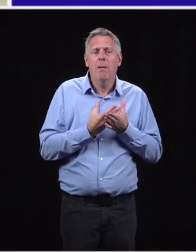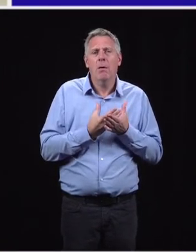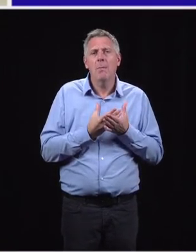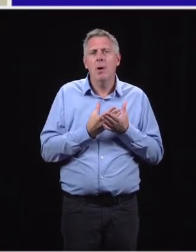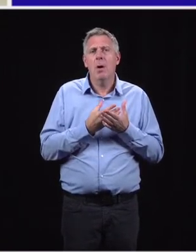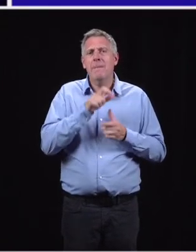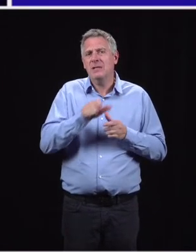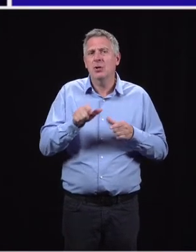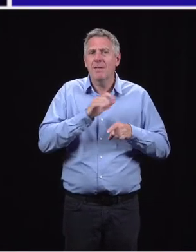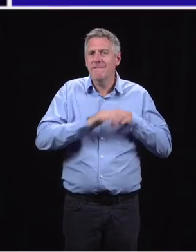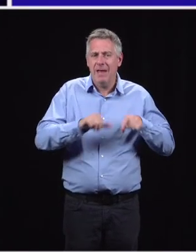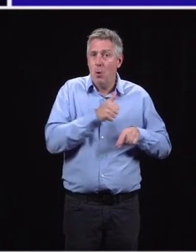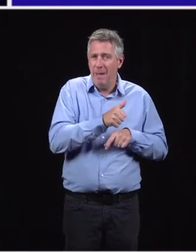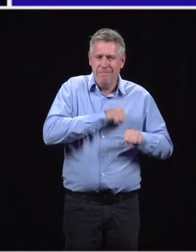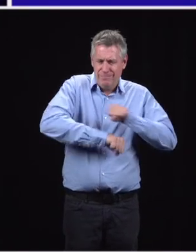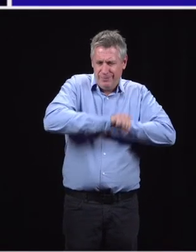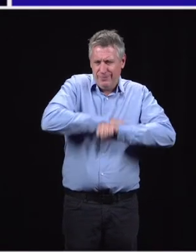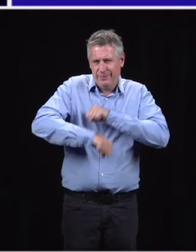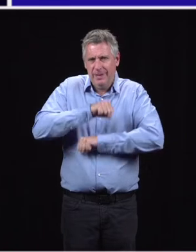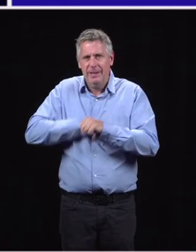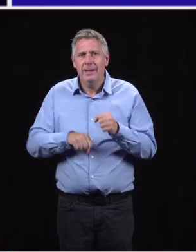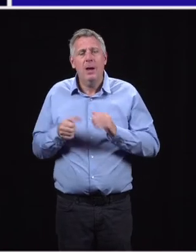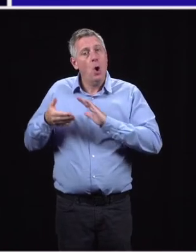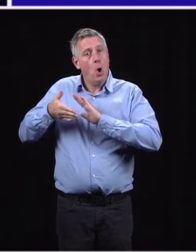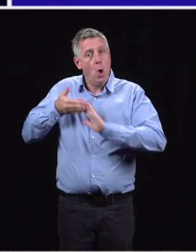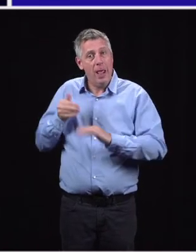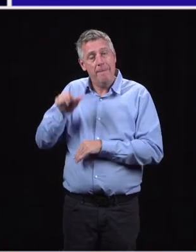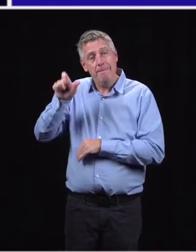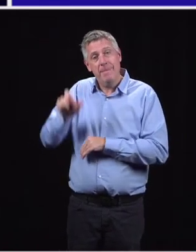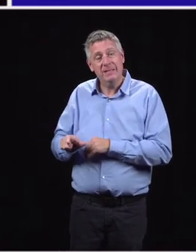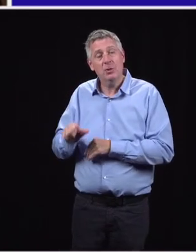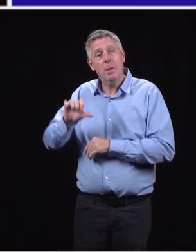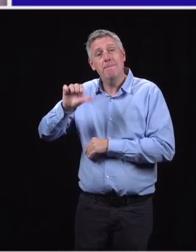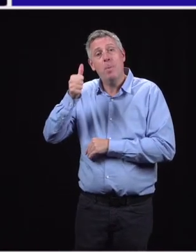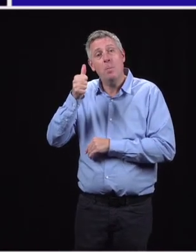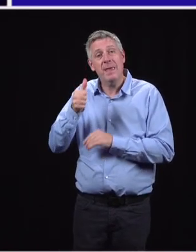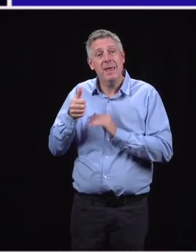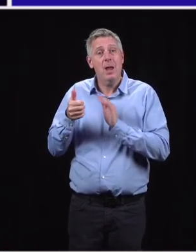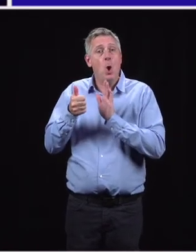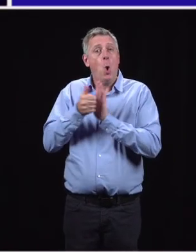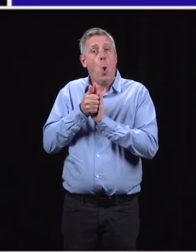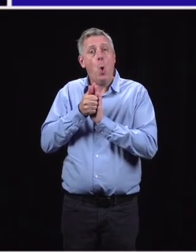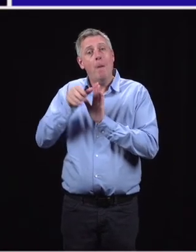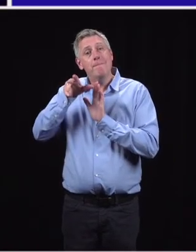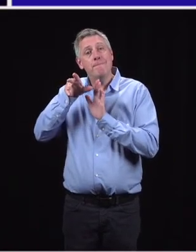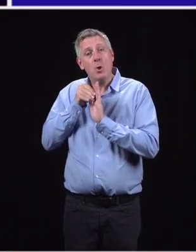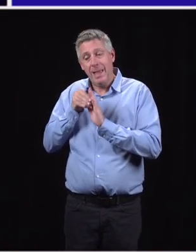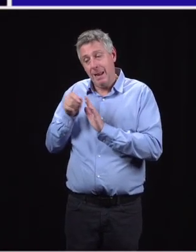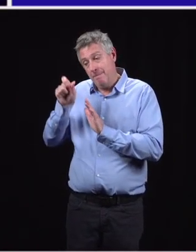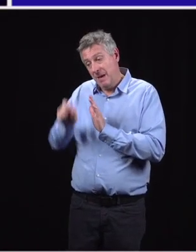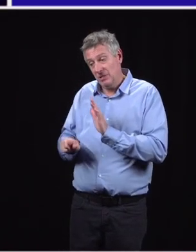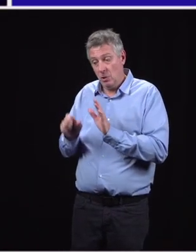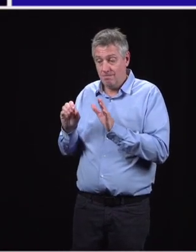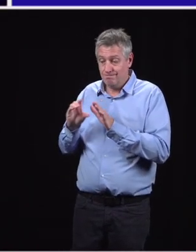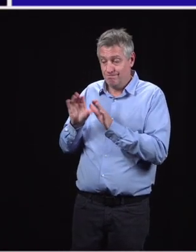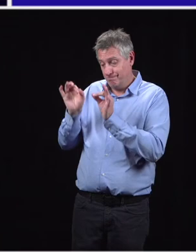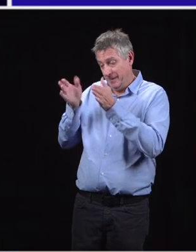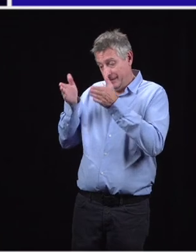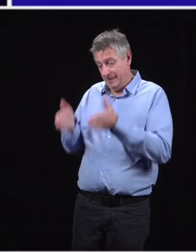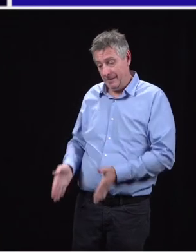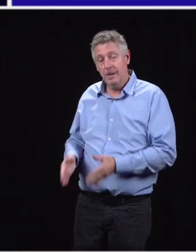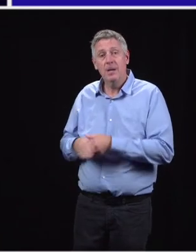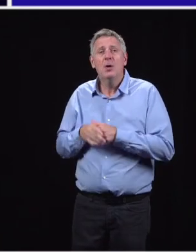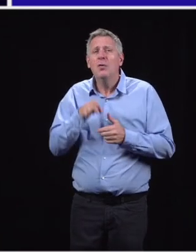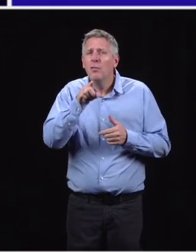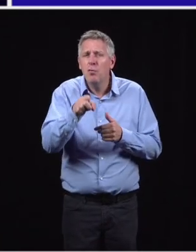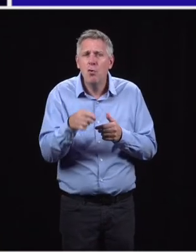vous laisse évidemment céder la place à notre premier rôle modèle qui va sûrement si vous êtes dans le jeu